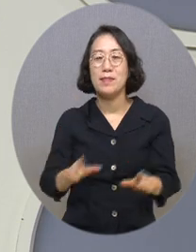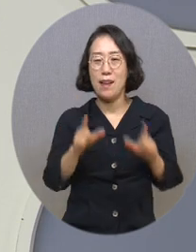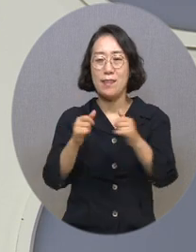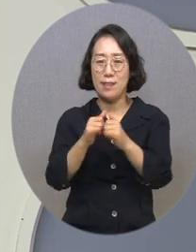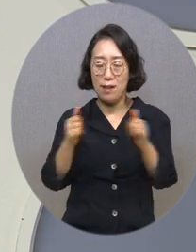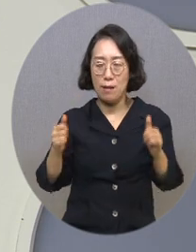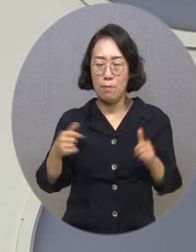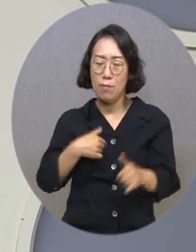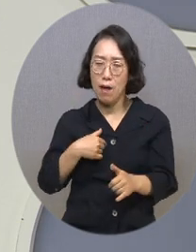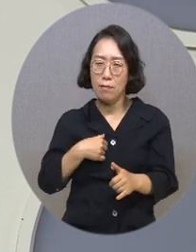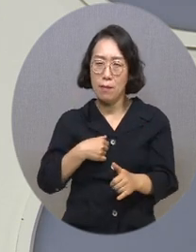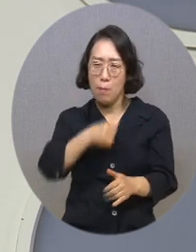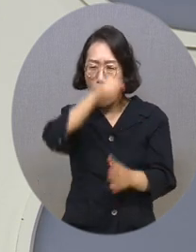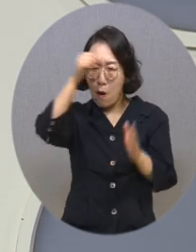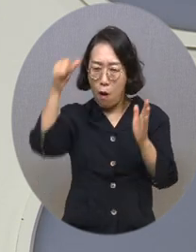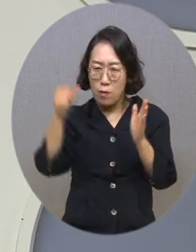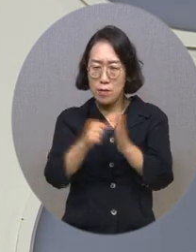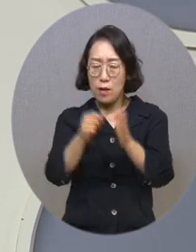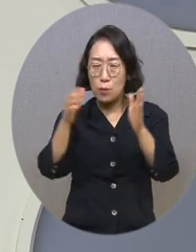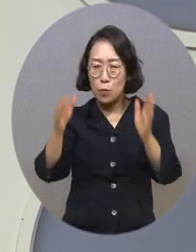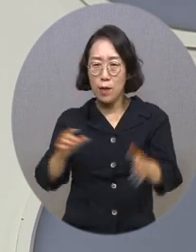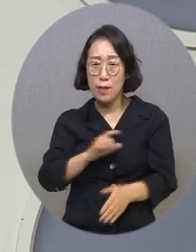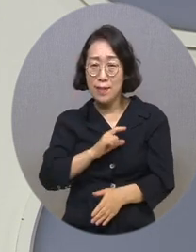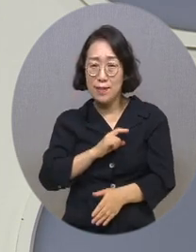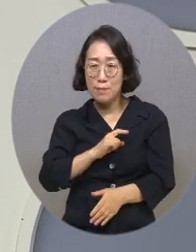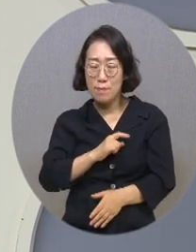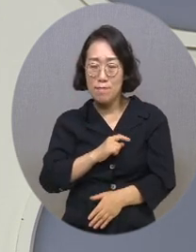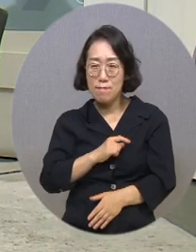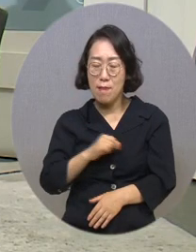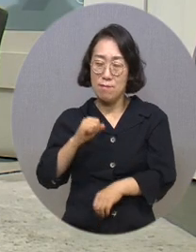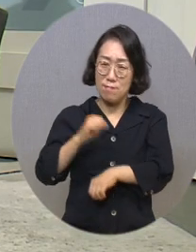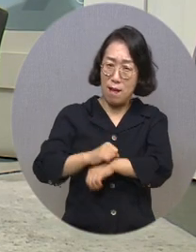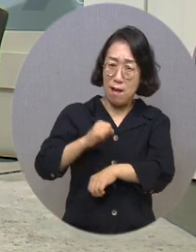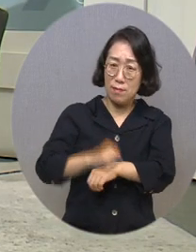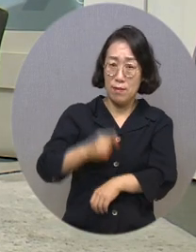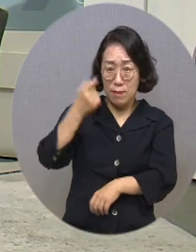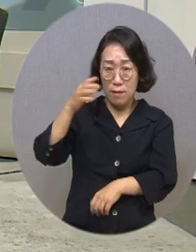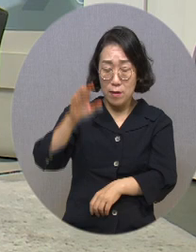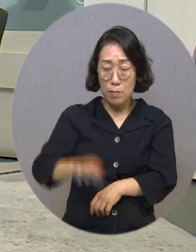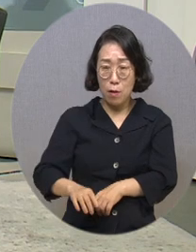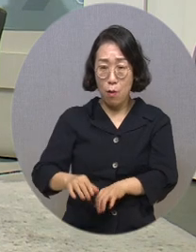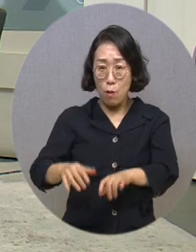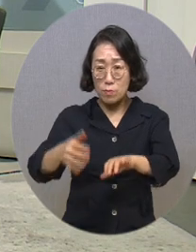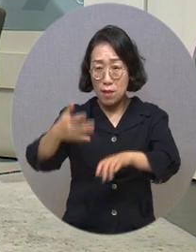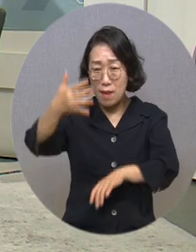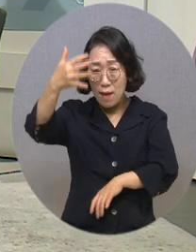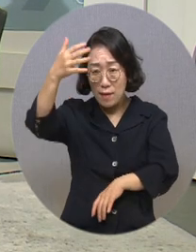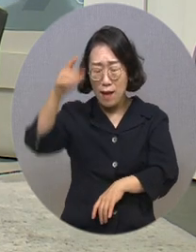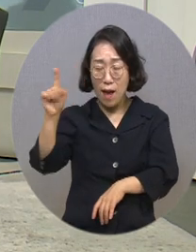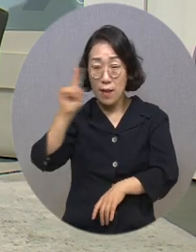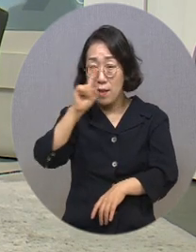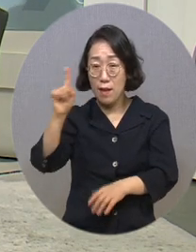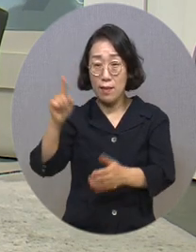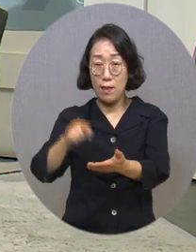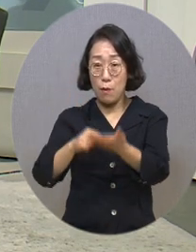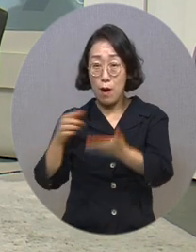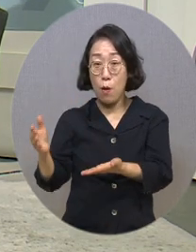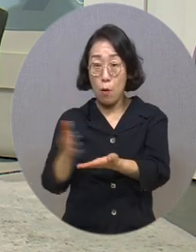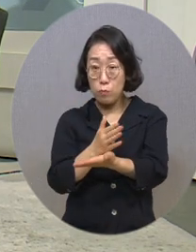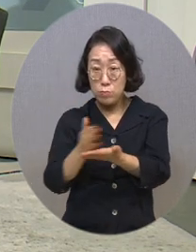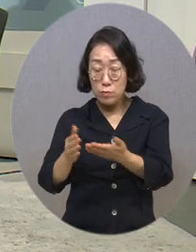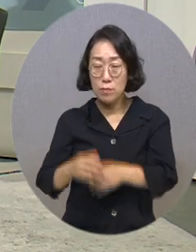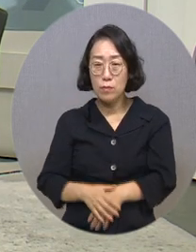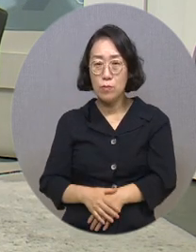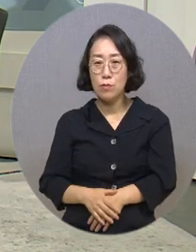왕년에 뭐하고 아무한 이렇게 자기 나름대로 나열을 해도 검색했을 때 하나도 없는 게 저희